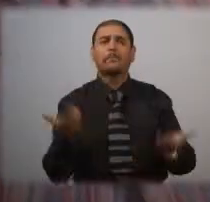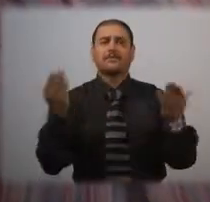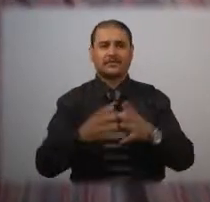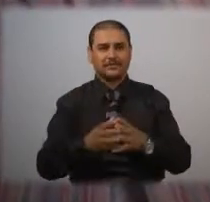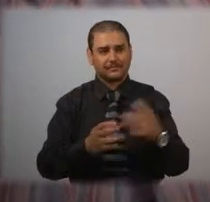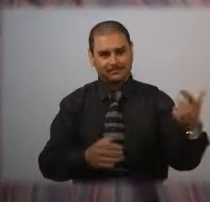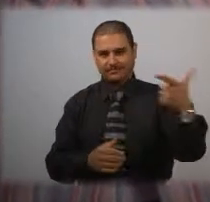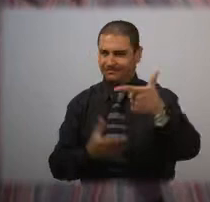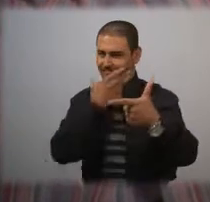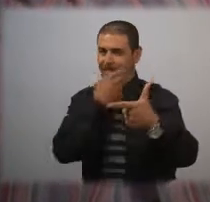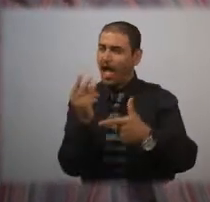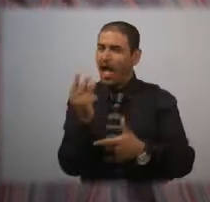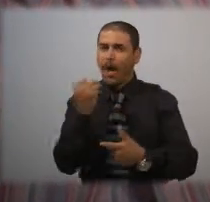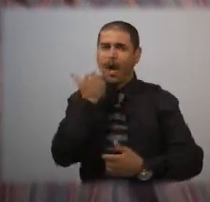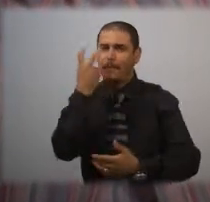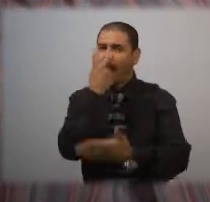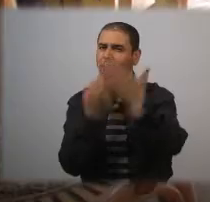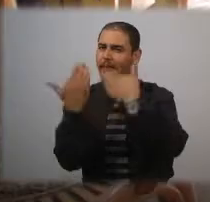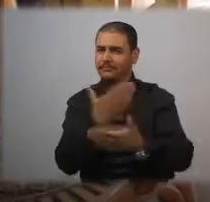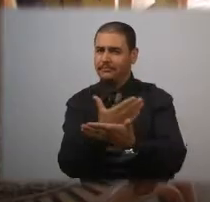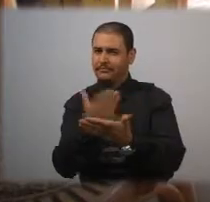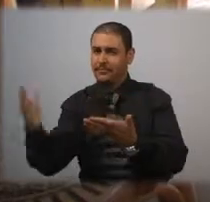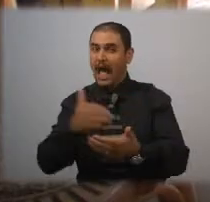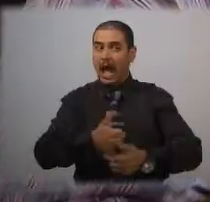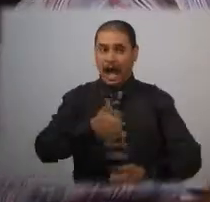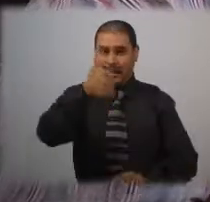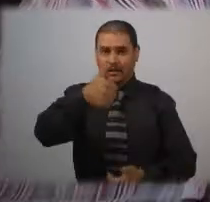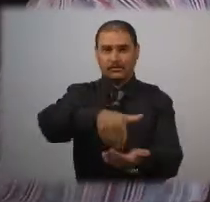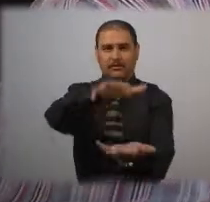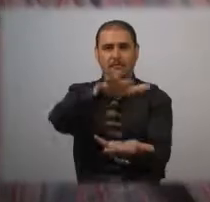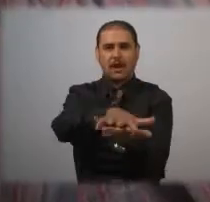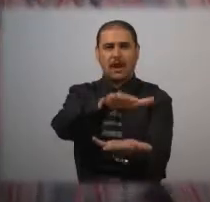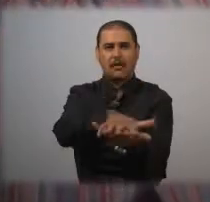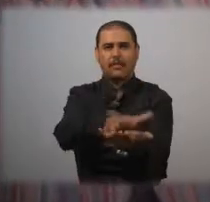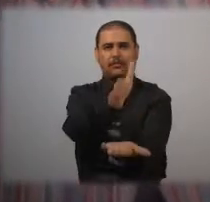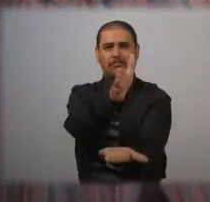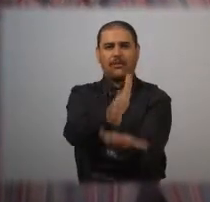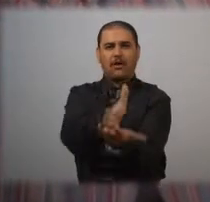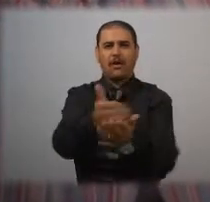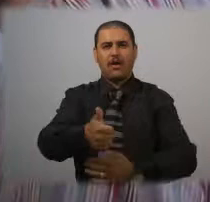مظبوط؟ وشو بتقترح يا أستاذ القوانين؟ لا يجوز اقتضاء الحق بالذات